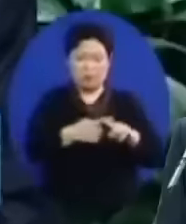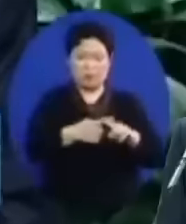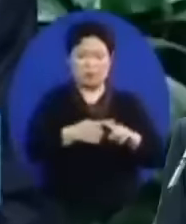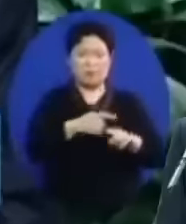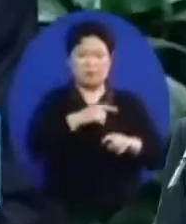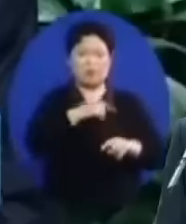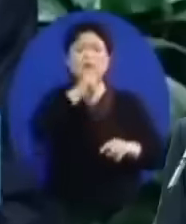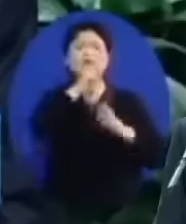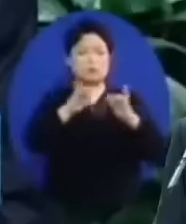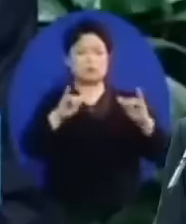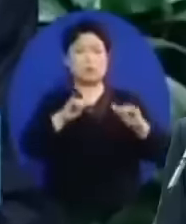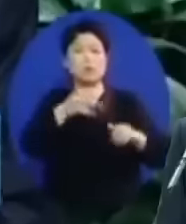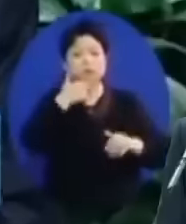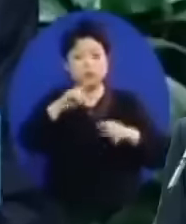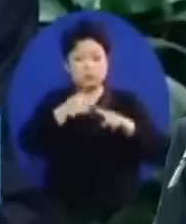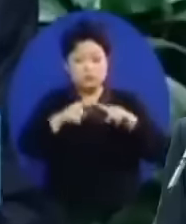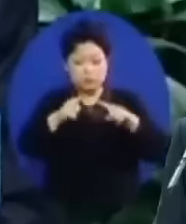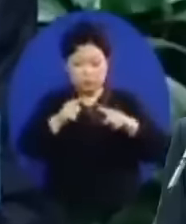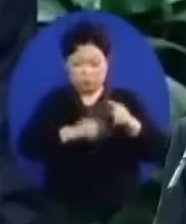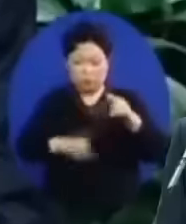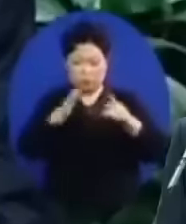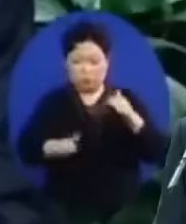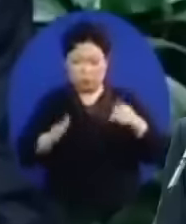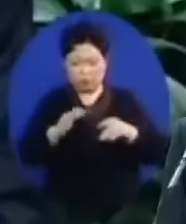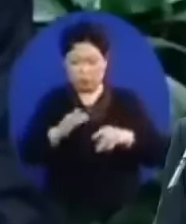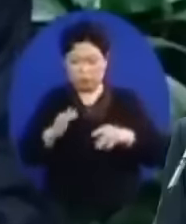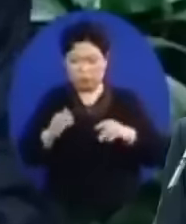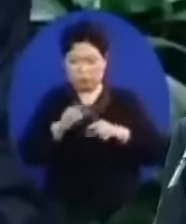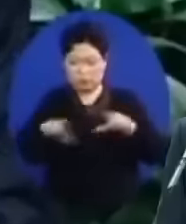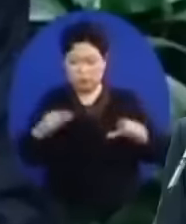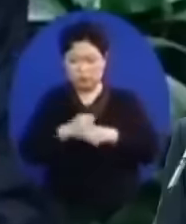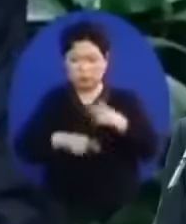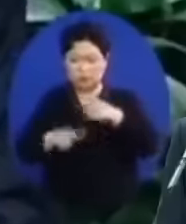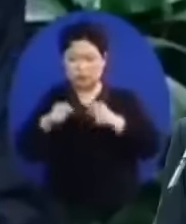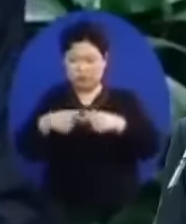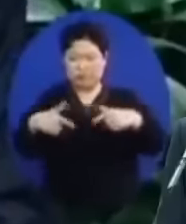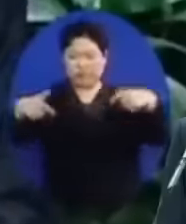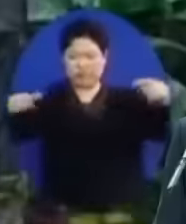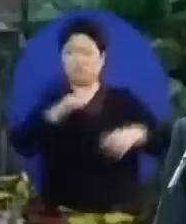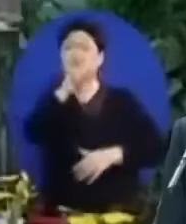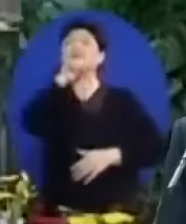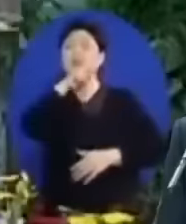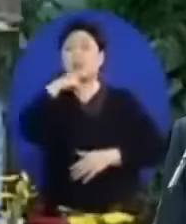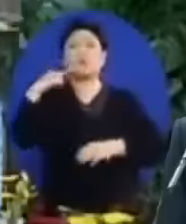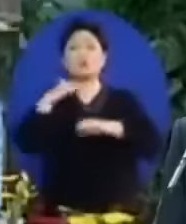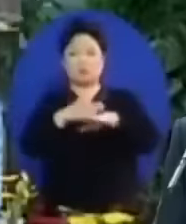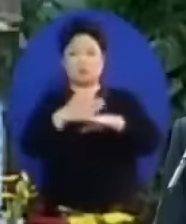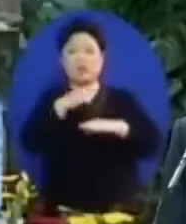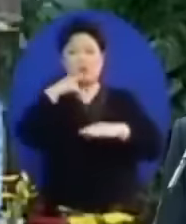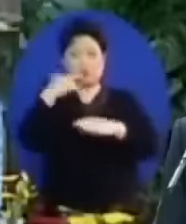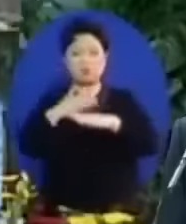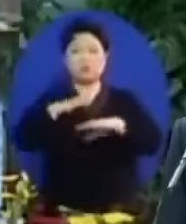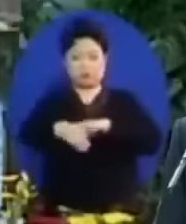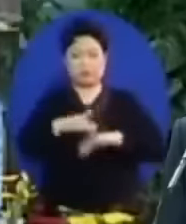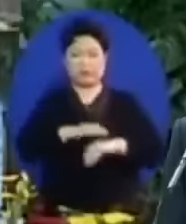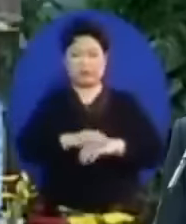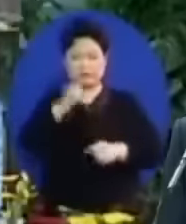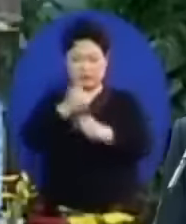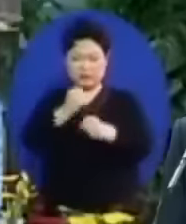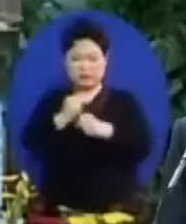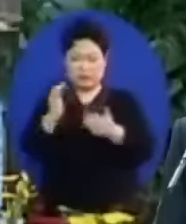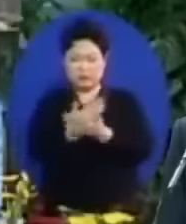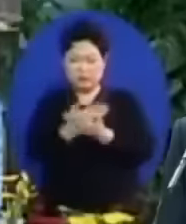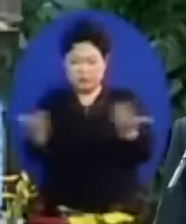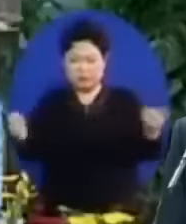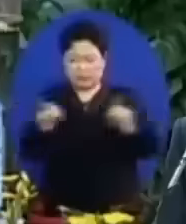없이 공평히 나눈다고 하니까 점점 적게 나누어 받아서 점점 더 가난해지는 것이 공산주의인 것입니다. 공산주의는 생산과 분배를